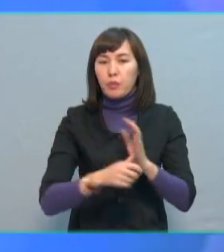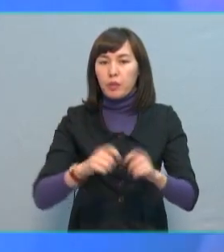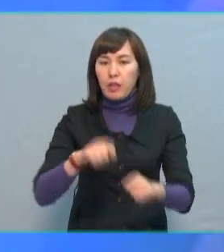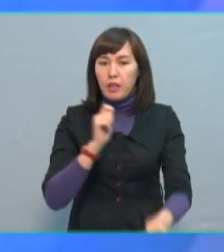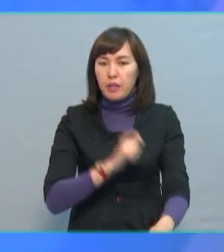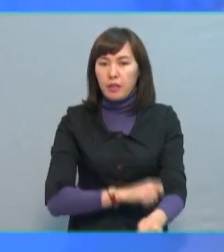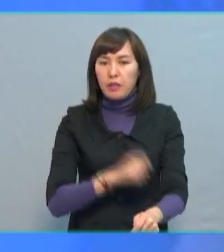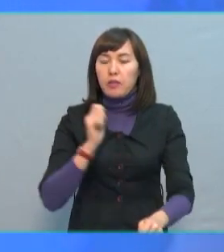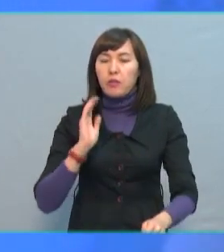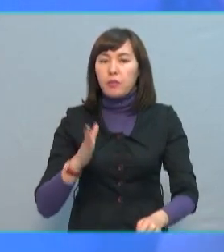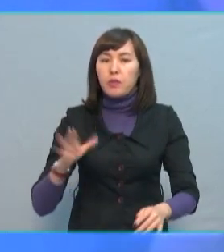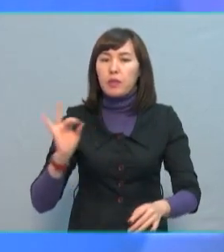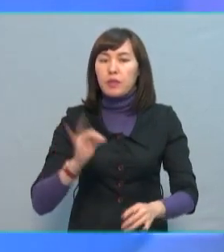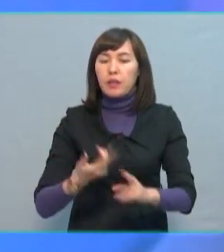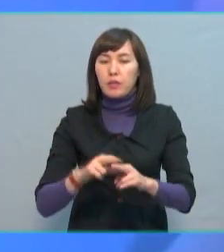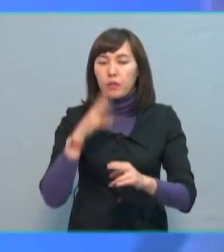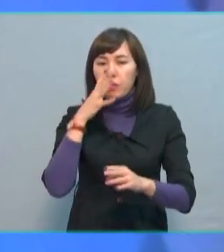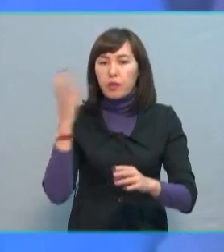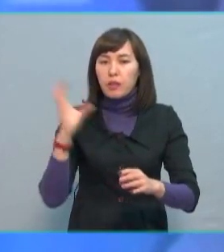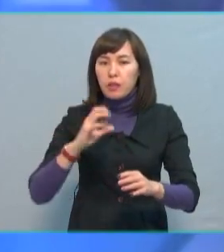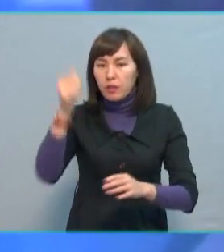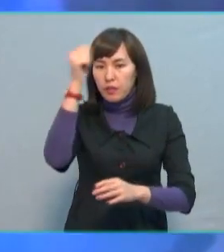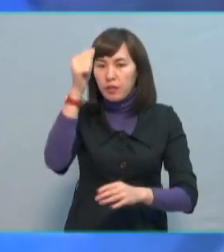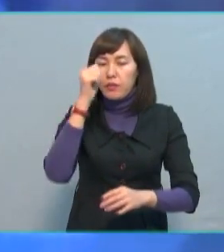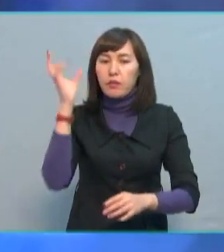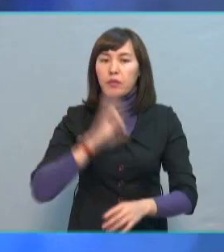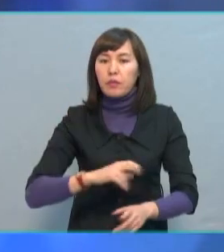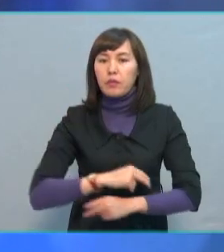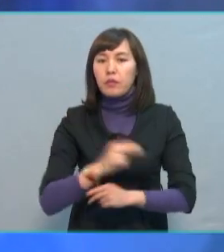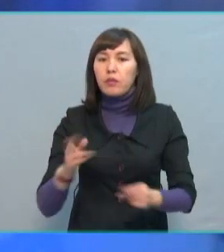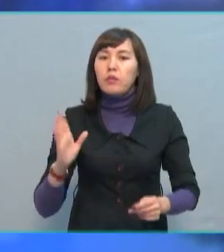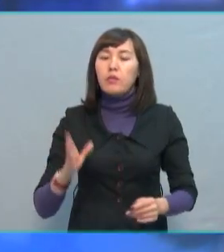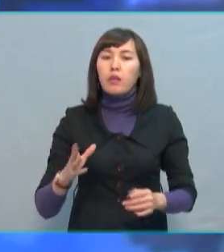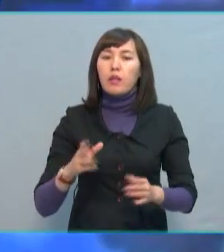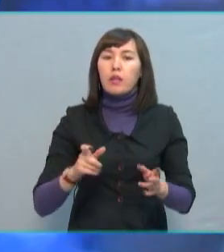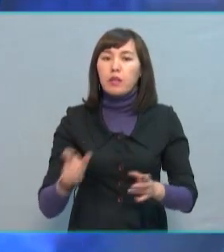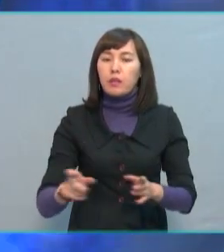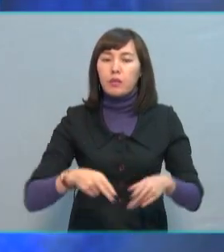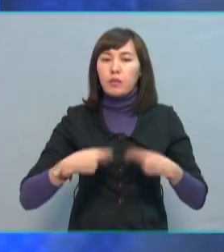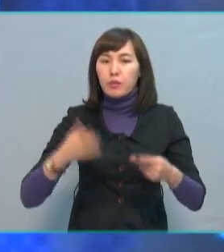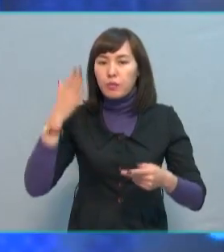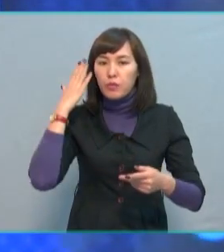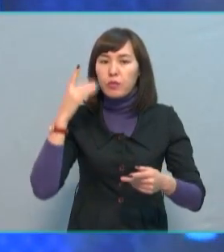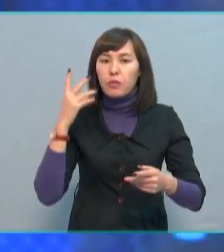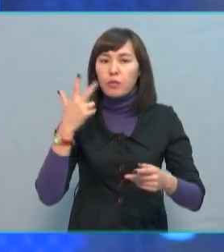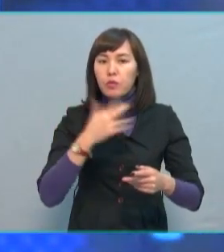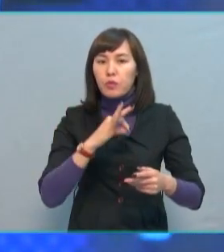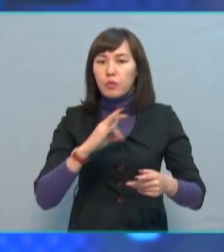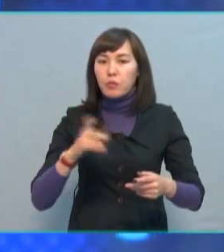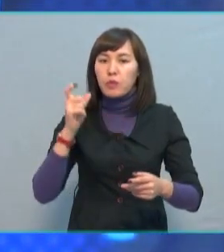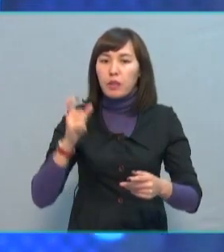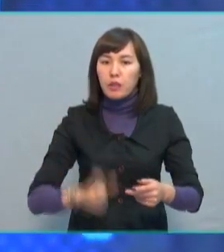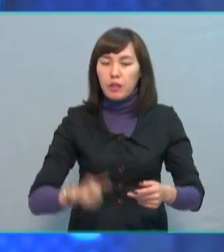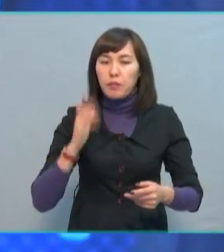шақырым қашықтықта орналасқан және биыл 42 айында пайдалануға беріледі. Терминалдың өткізу қабілеті жылына 3 миллион